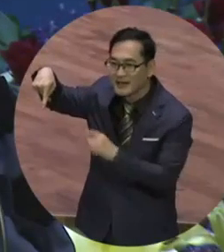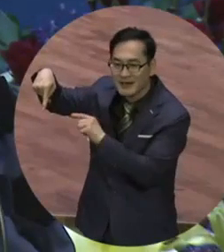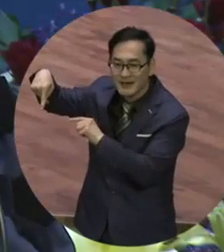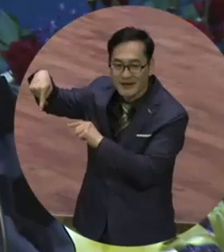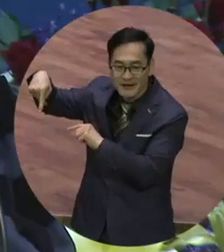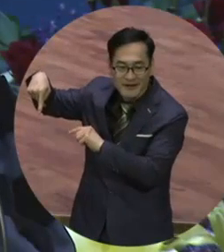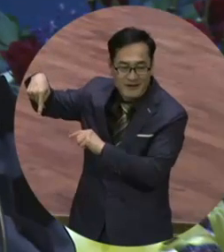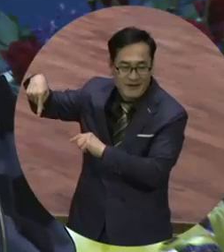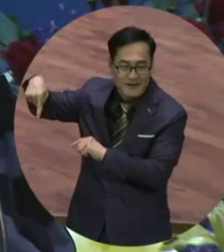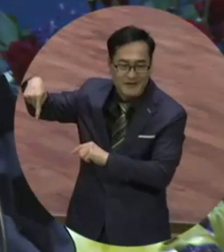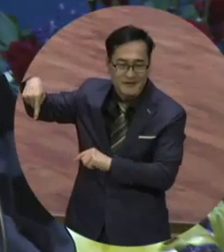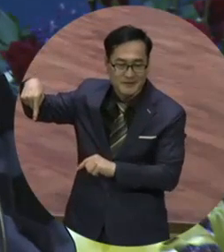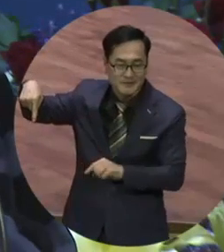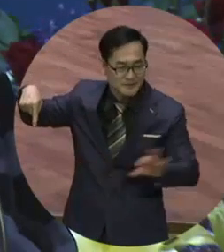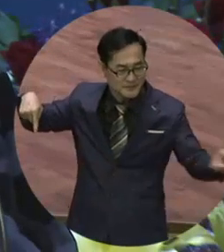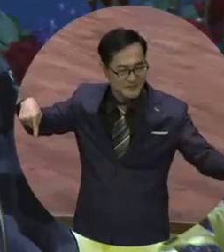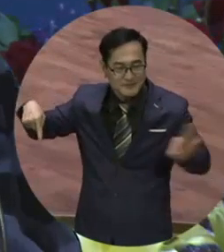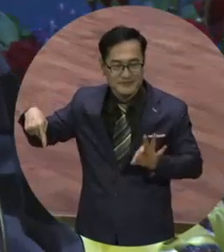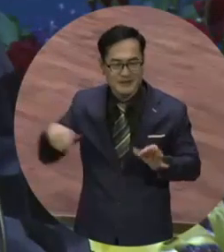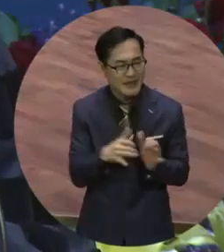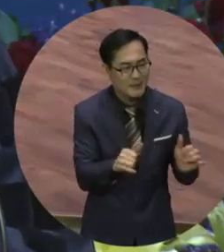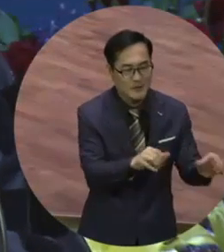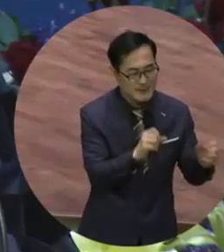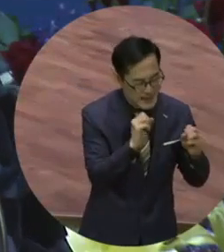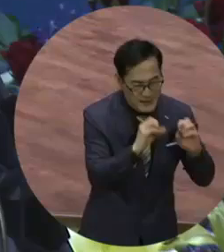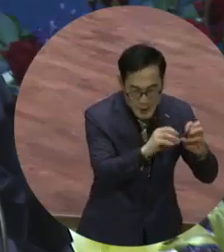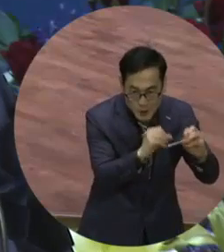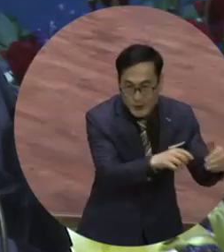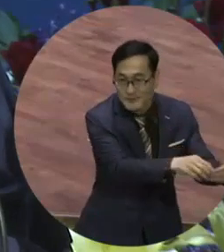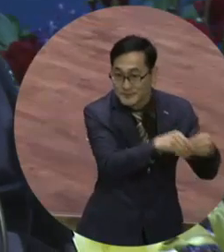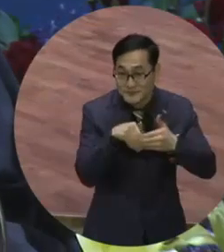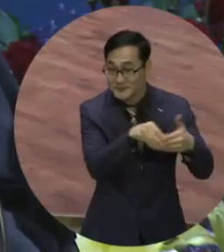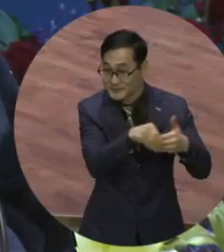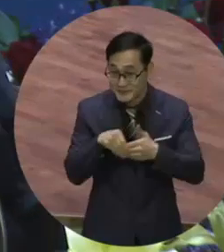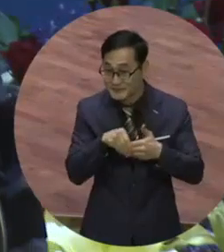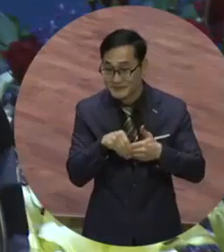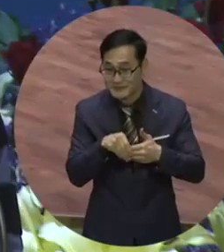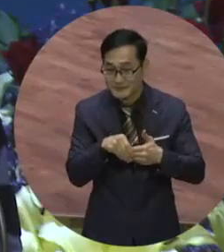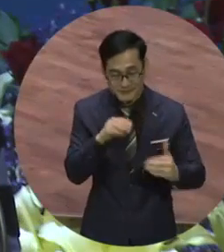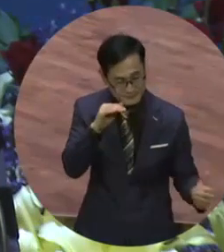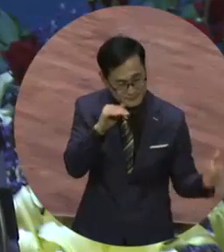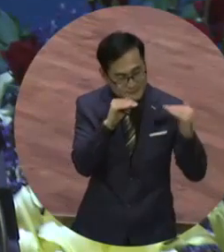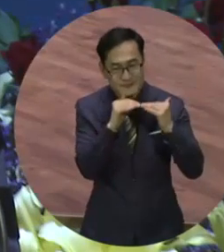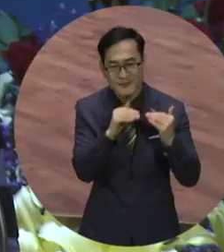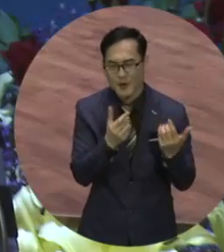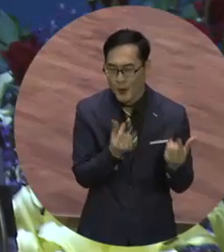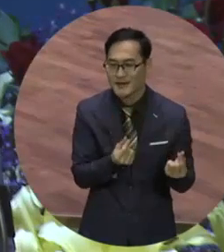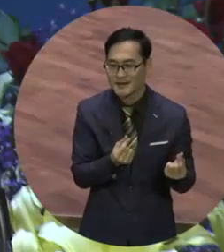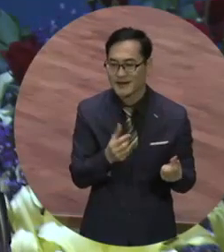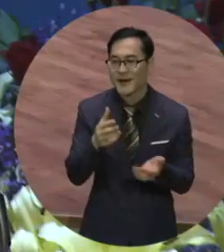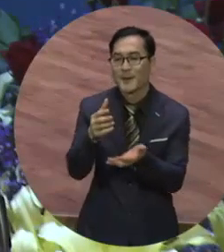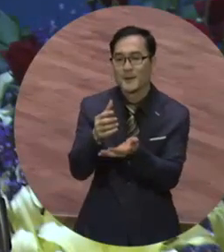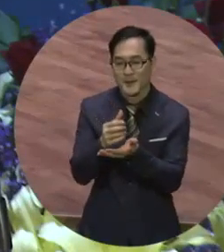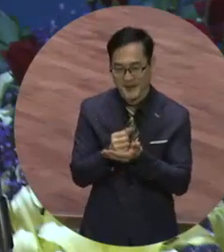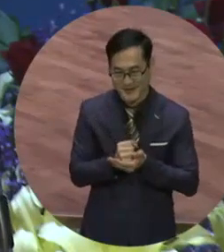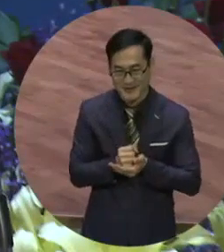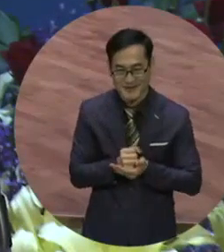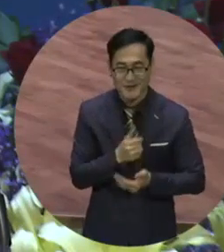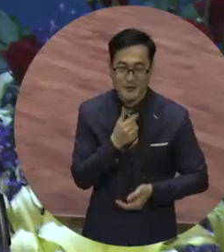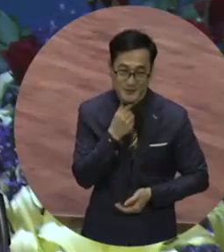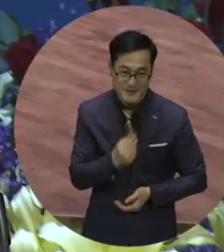보여집니다. 이제 성찬식을 거행하겠는데 오늘 성찬식을 통해서 이런 영적 진리를 올바로